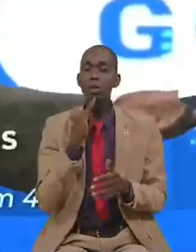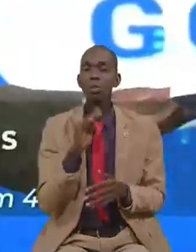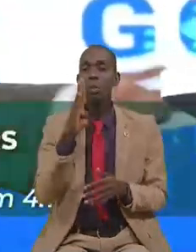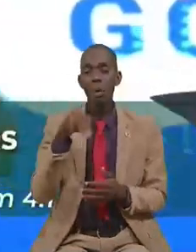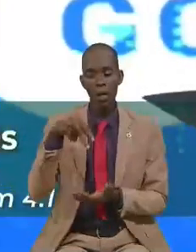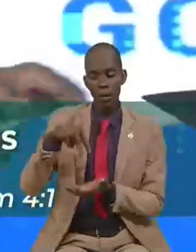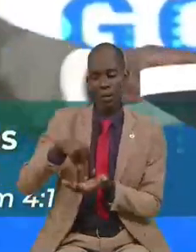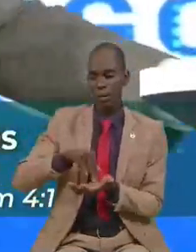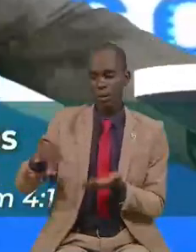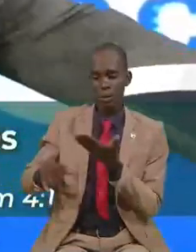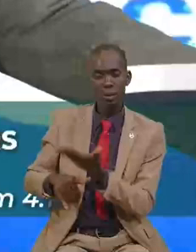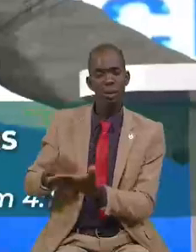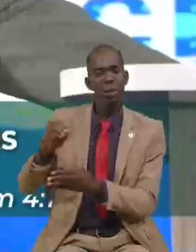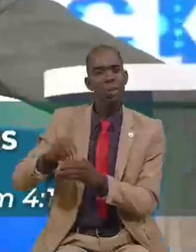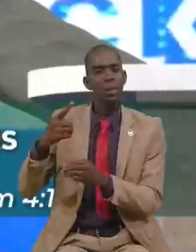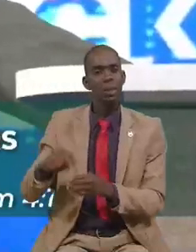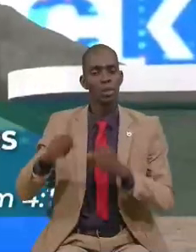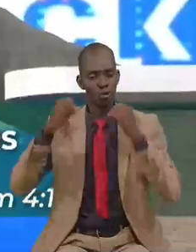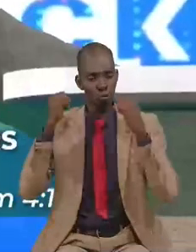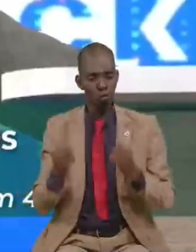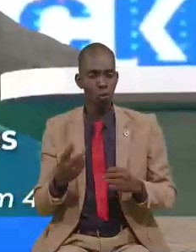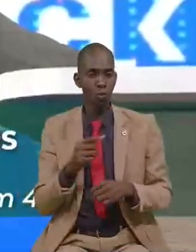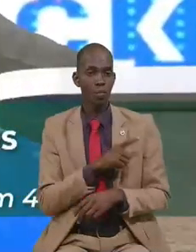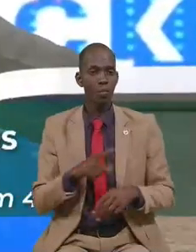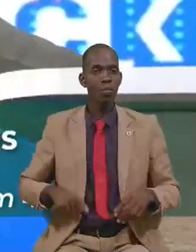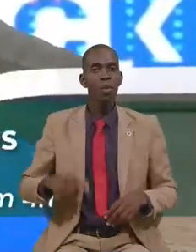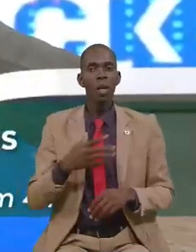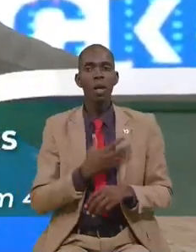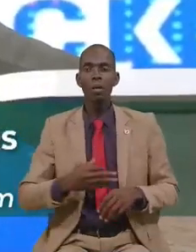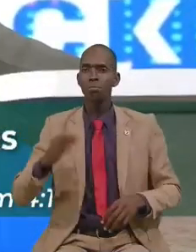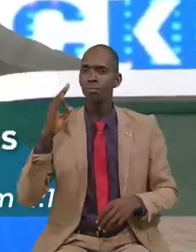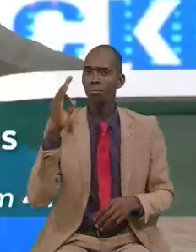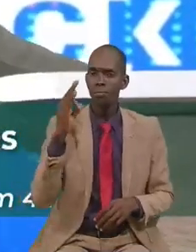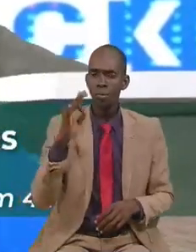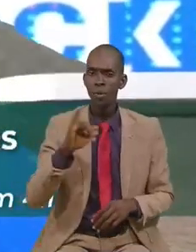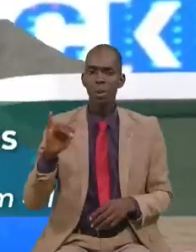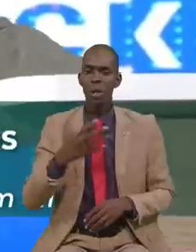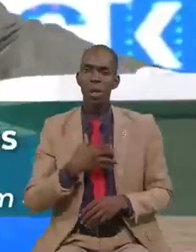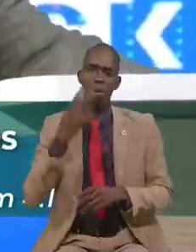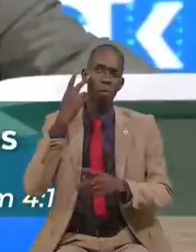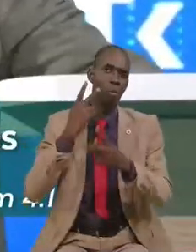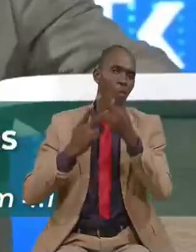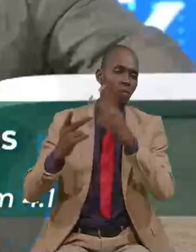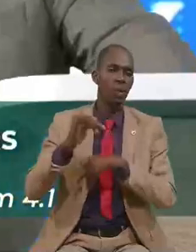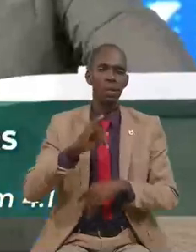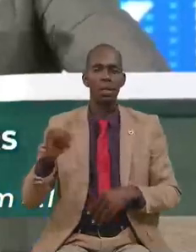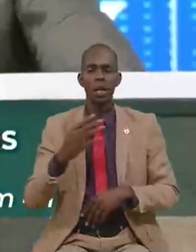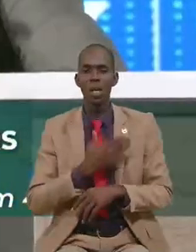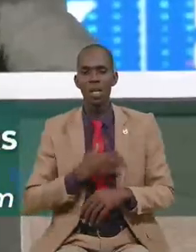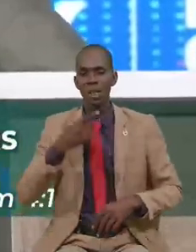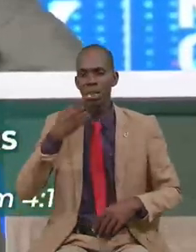la force du Seigneur et déclarer et prophétiser et prêcher et